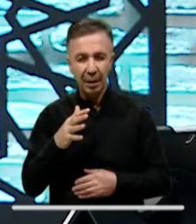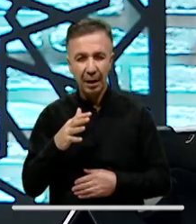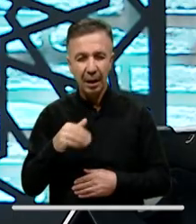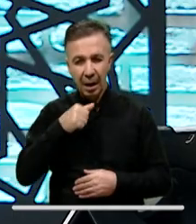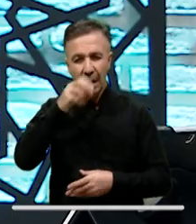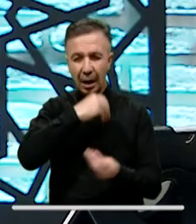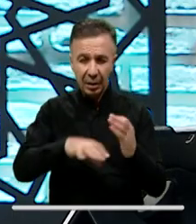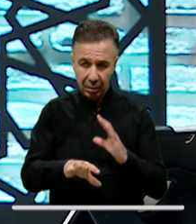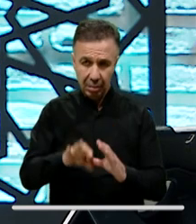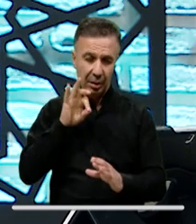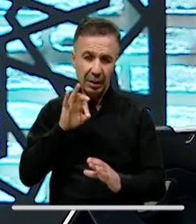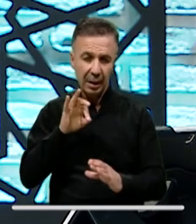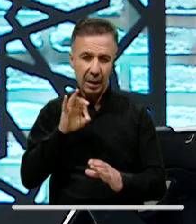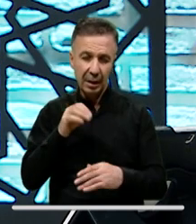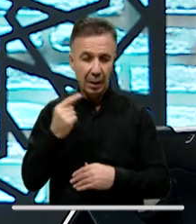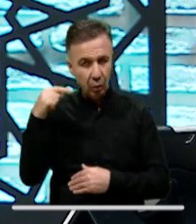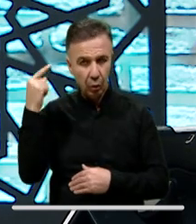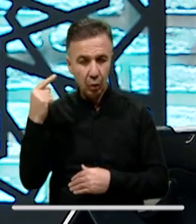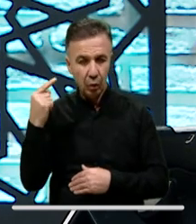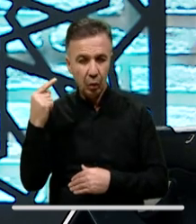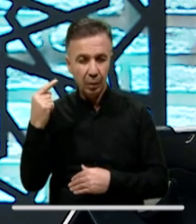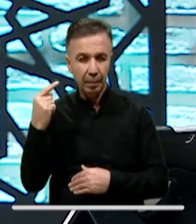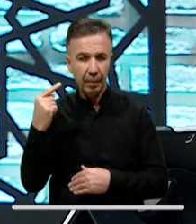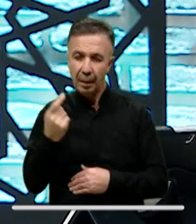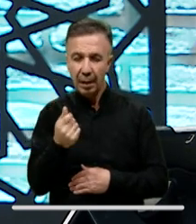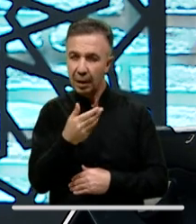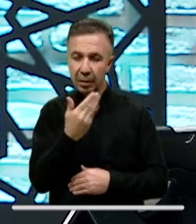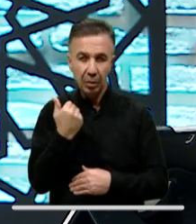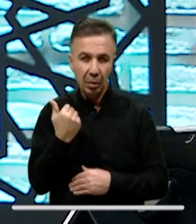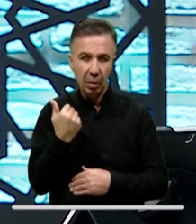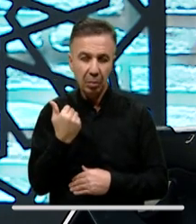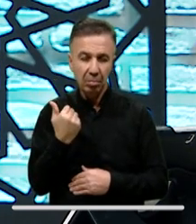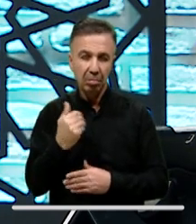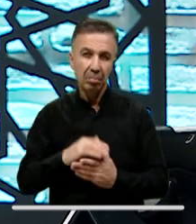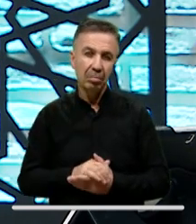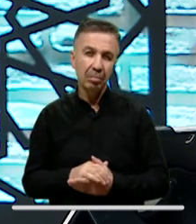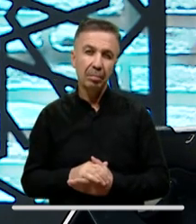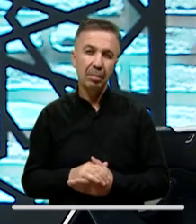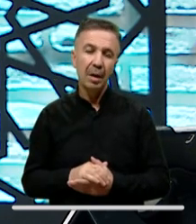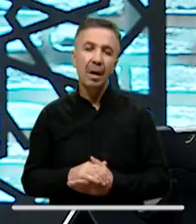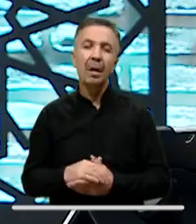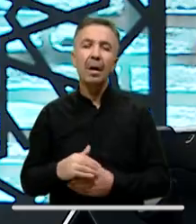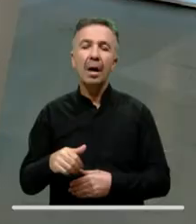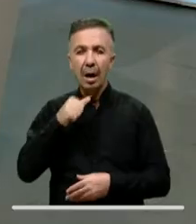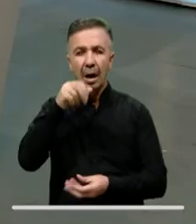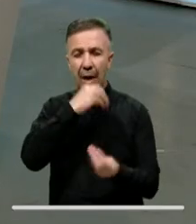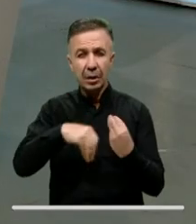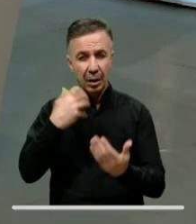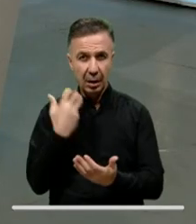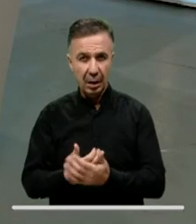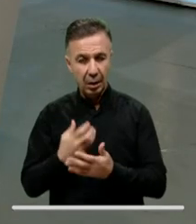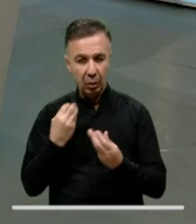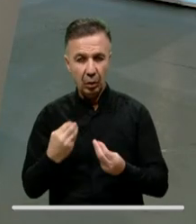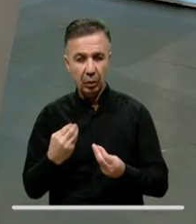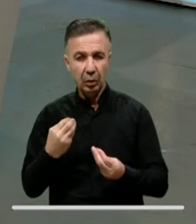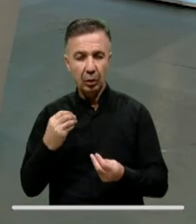hiç parası yokken, yani henüz istitaat noktasında hiçbir adım atılmamışken yazıldı. Kuraya girdi